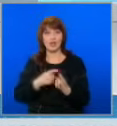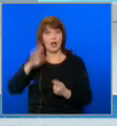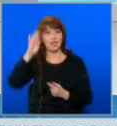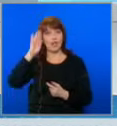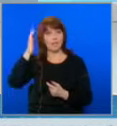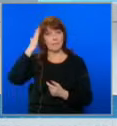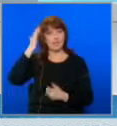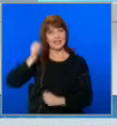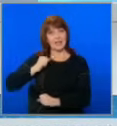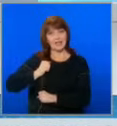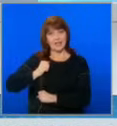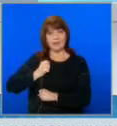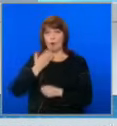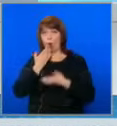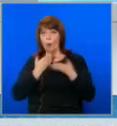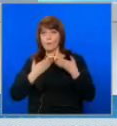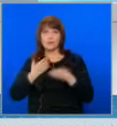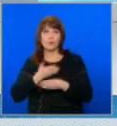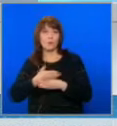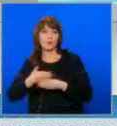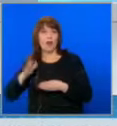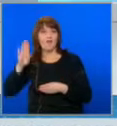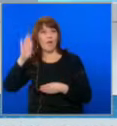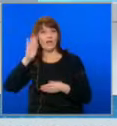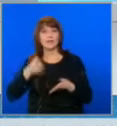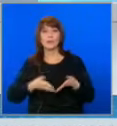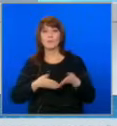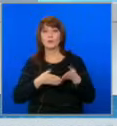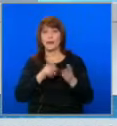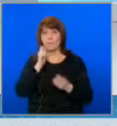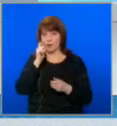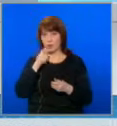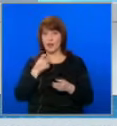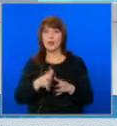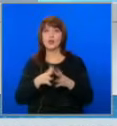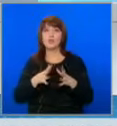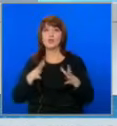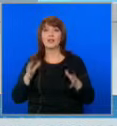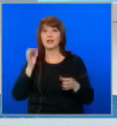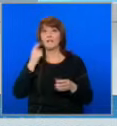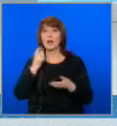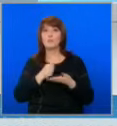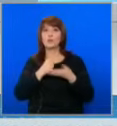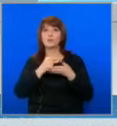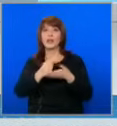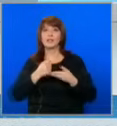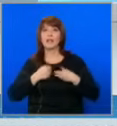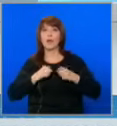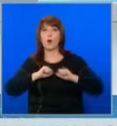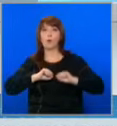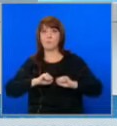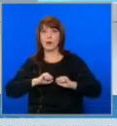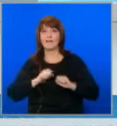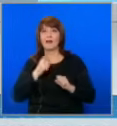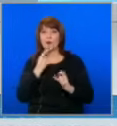от нато те обсъдиха продължаването на военната подкрепа за украйна и увеличаването на бюджетите за отбрана на фона на